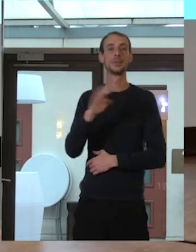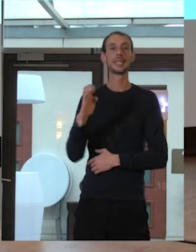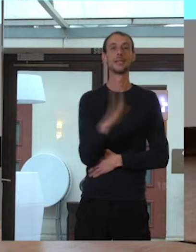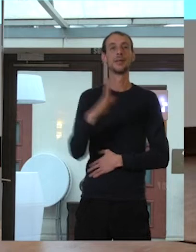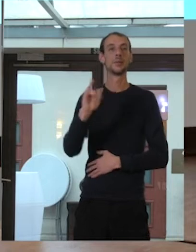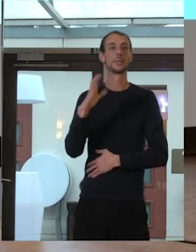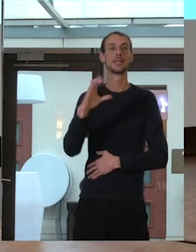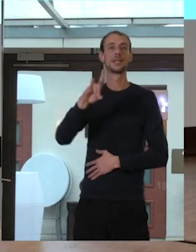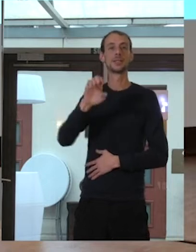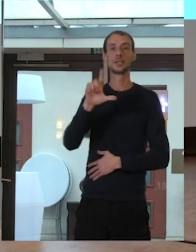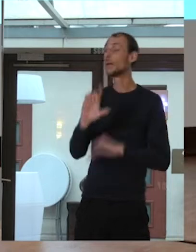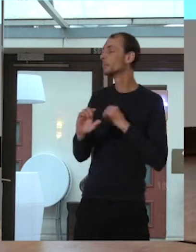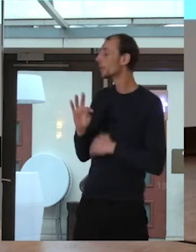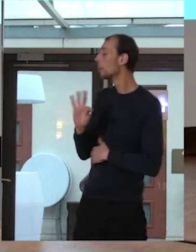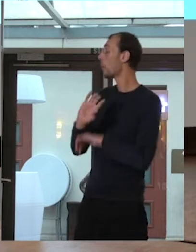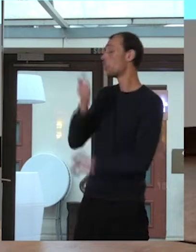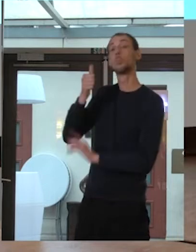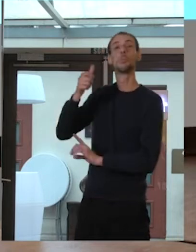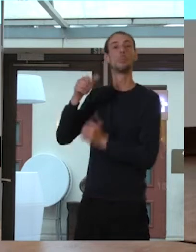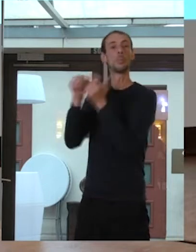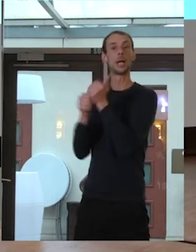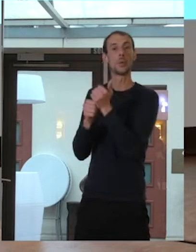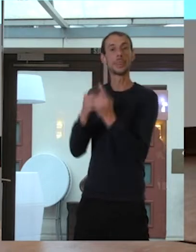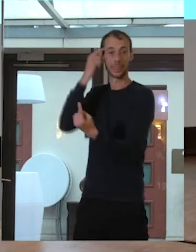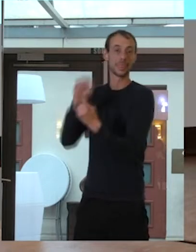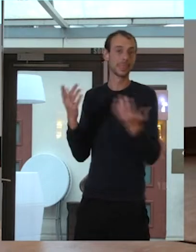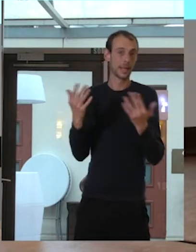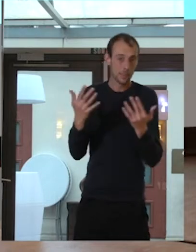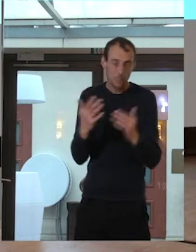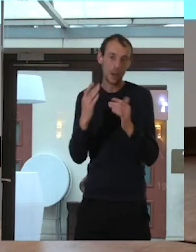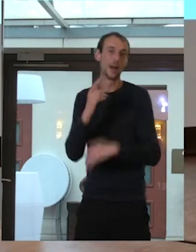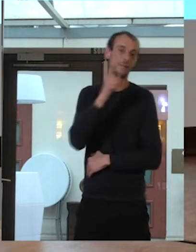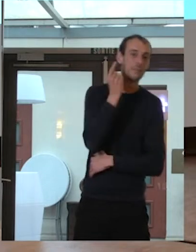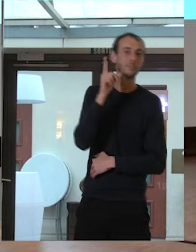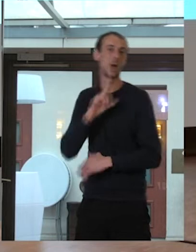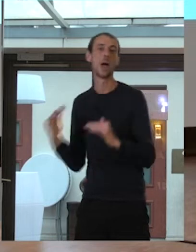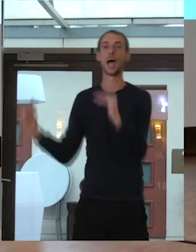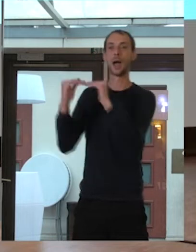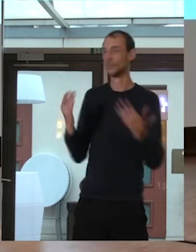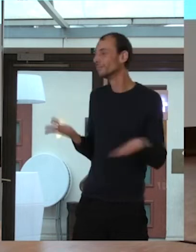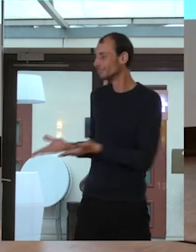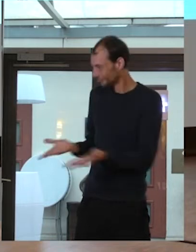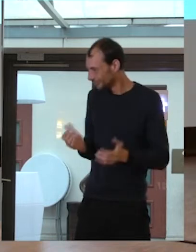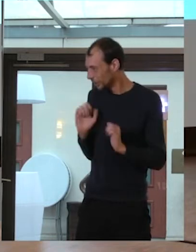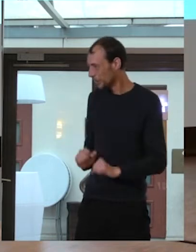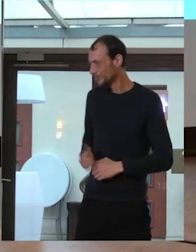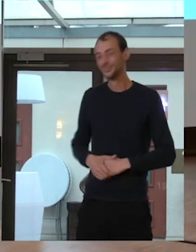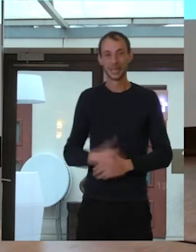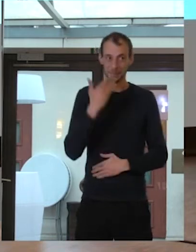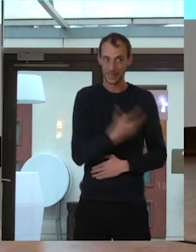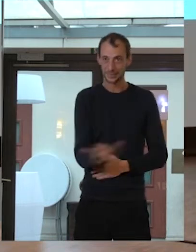précisément en charge de l'égalité femmes-hommes. Voilà. Claudine, je te donne la parole. Merci.